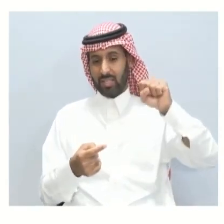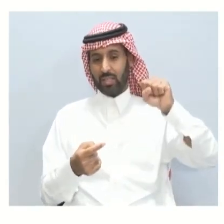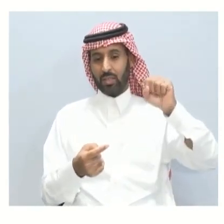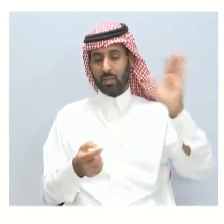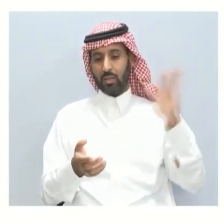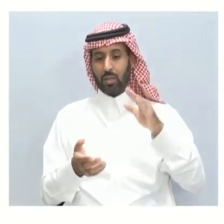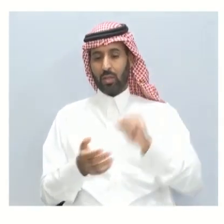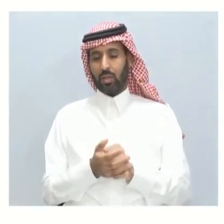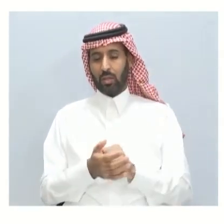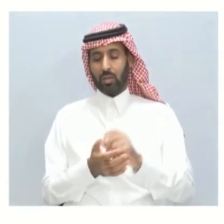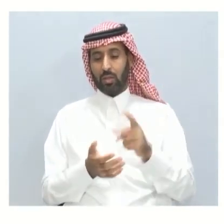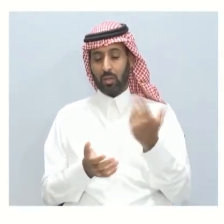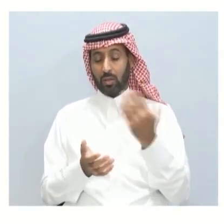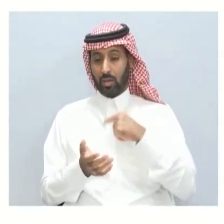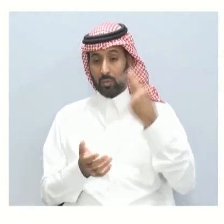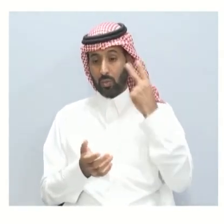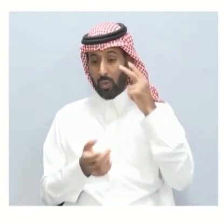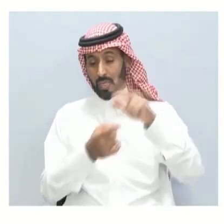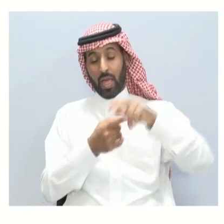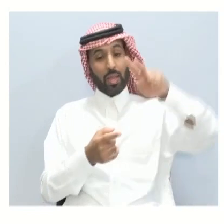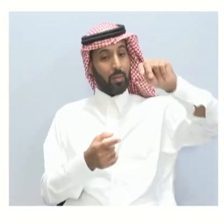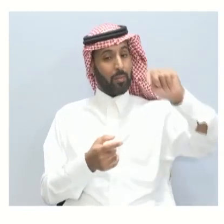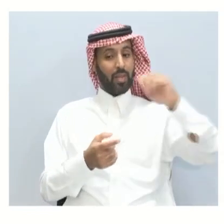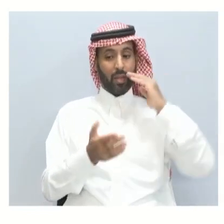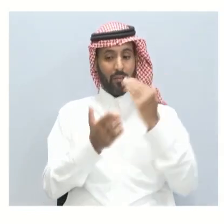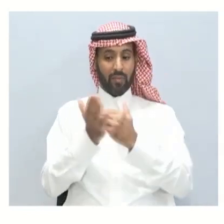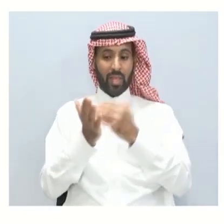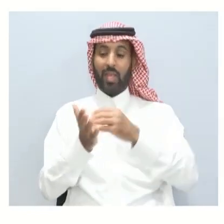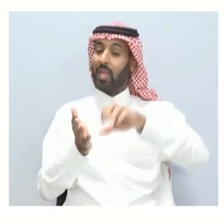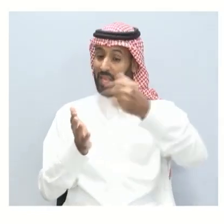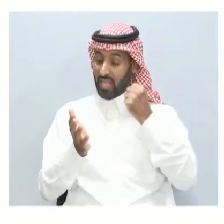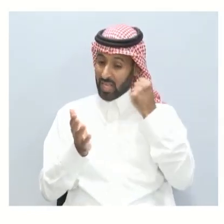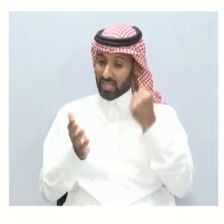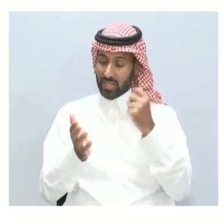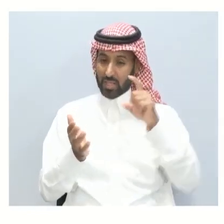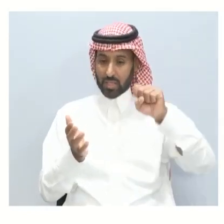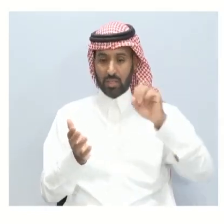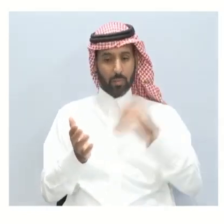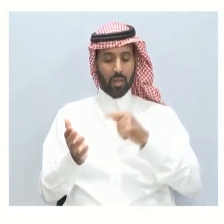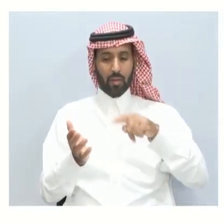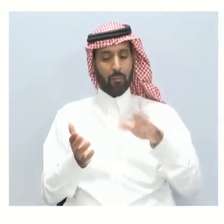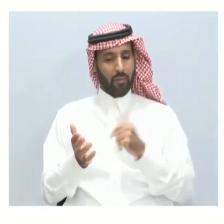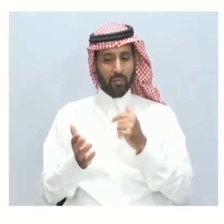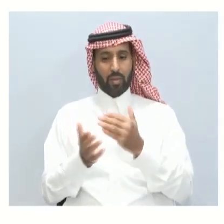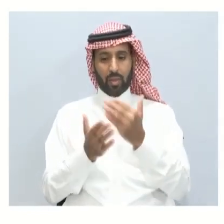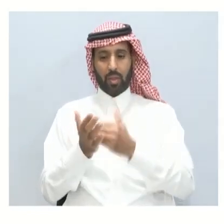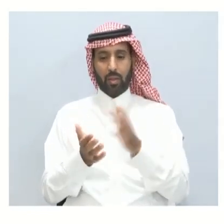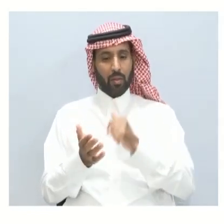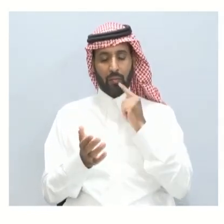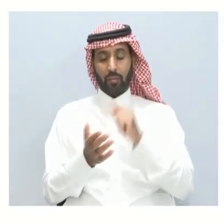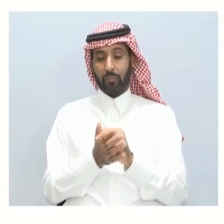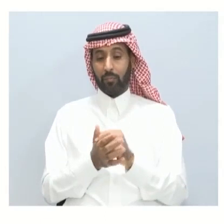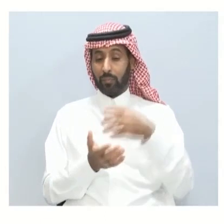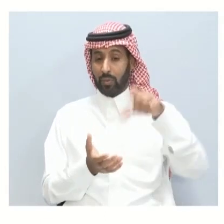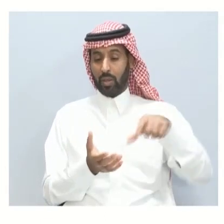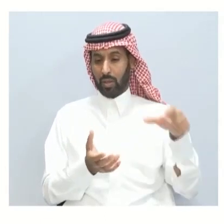والمستوى الثاني من الان يوجد فيه اس وبي اذا هنا لا يوجد بي لا يوجد بي في